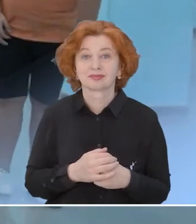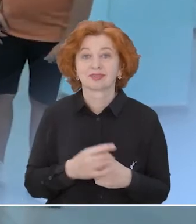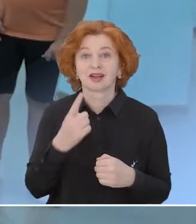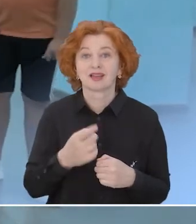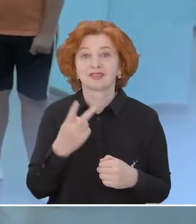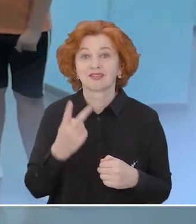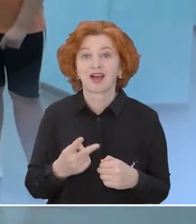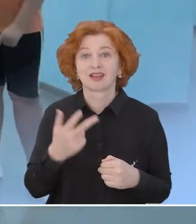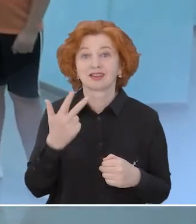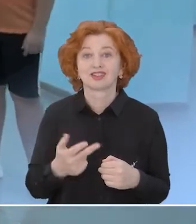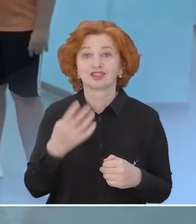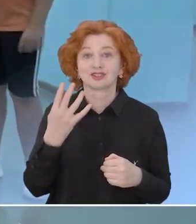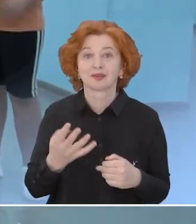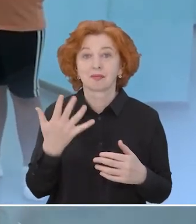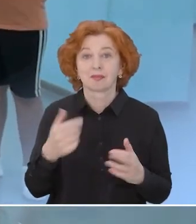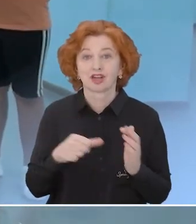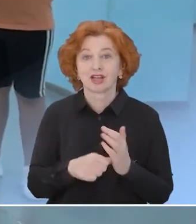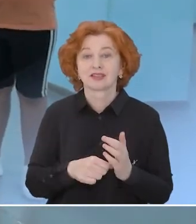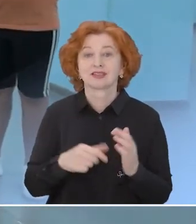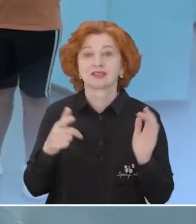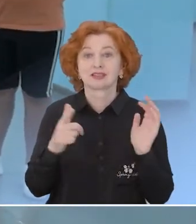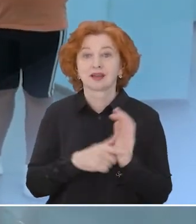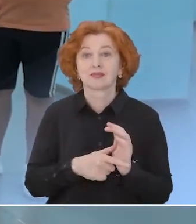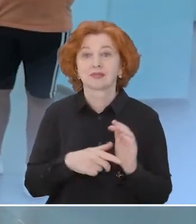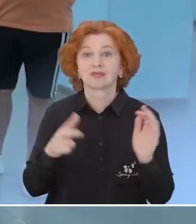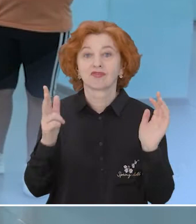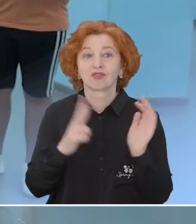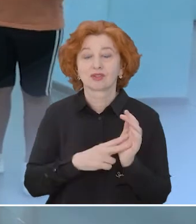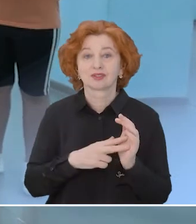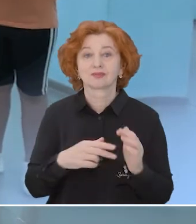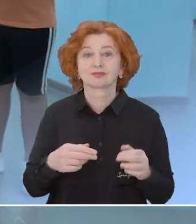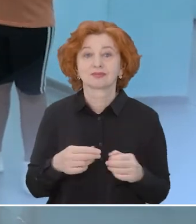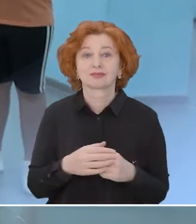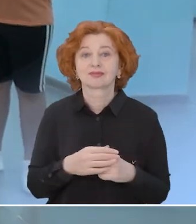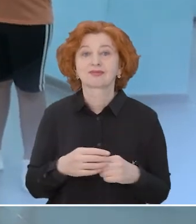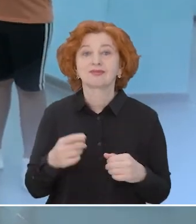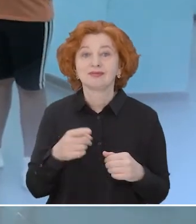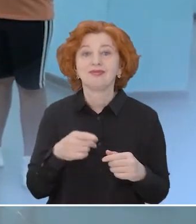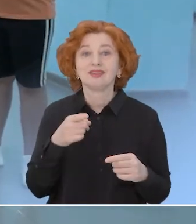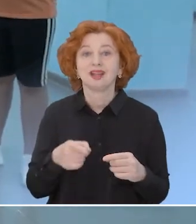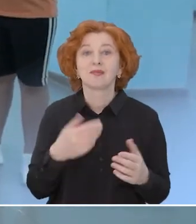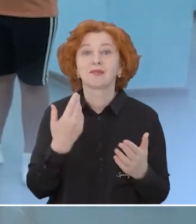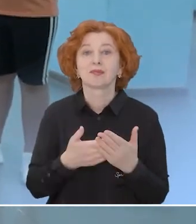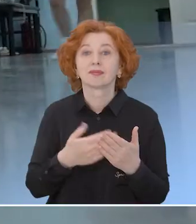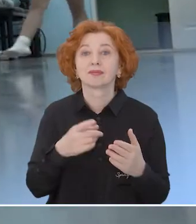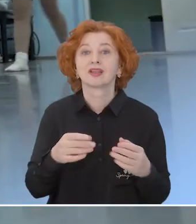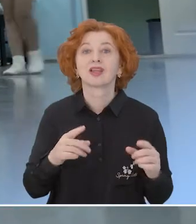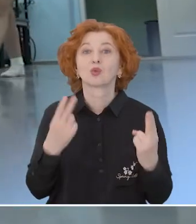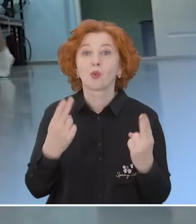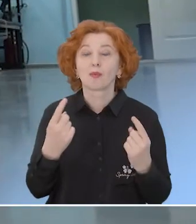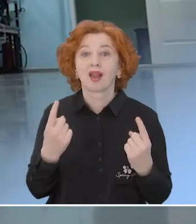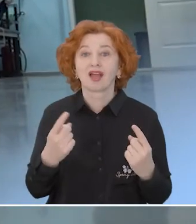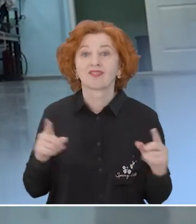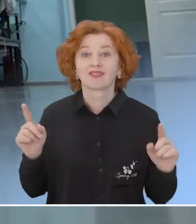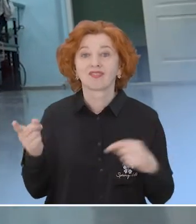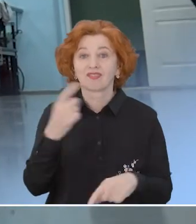два, три, четыре, пять, шесть, семь, восемь. В районном дворце культуры